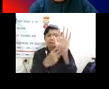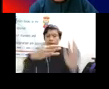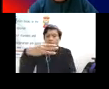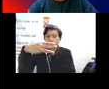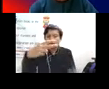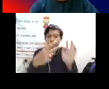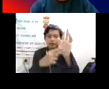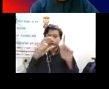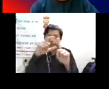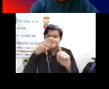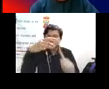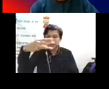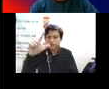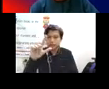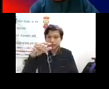impor